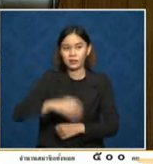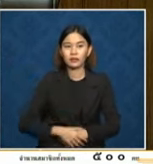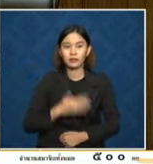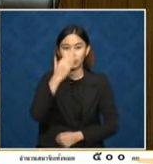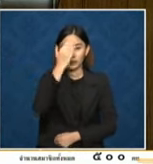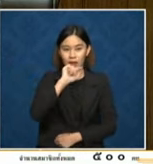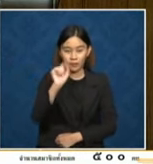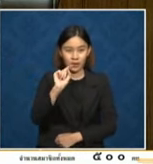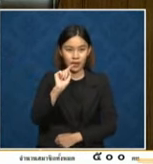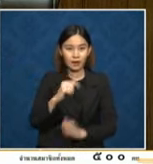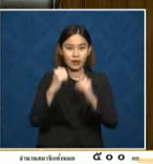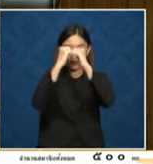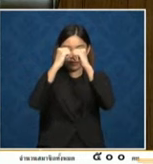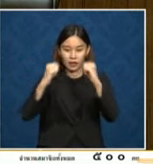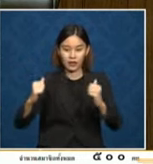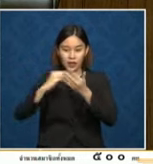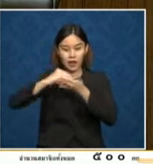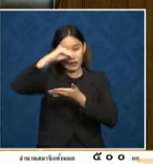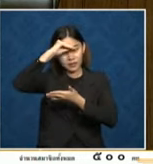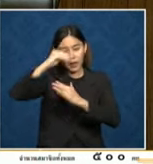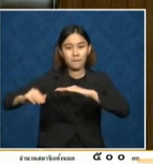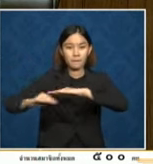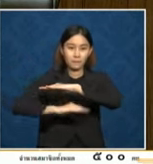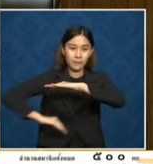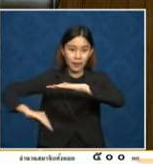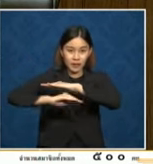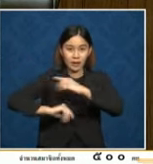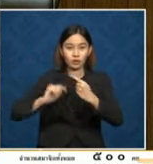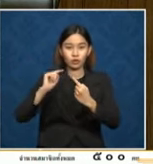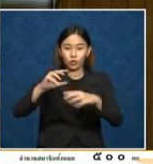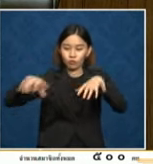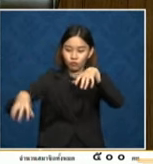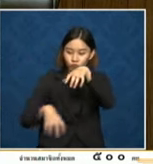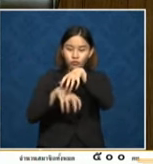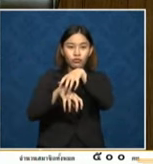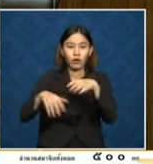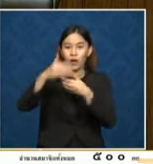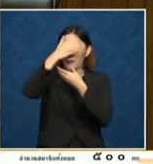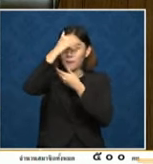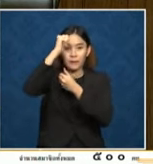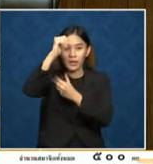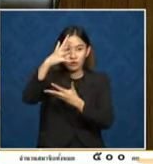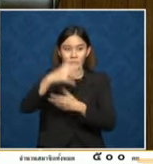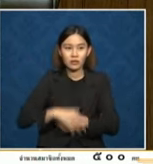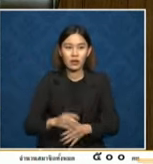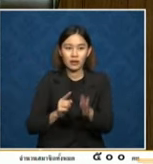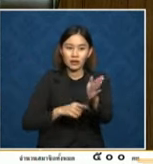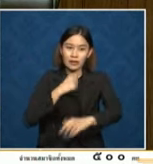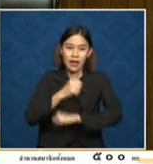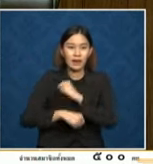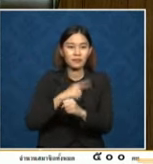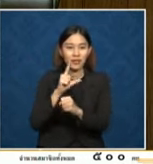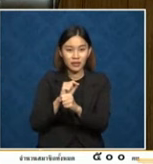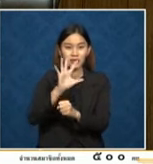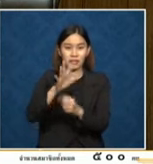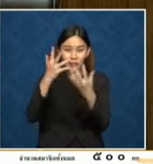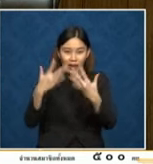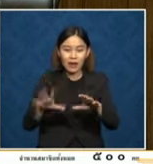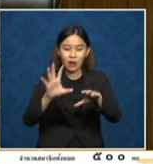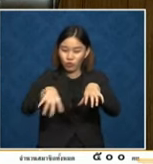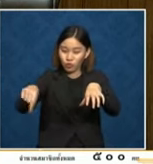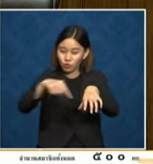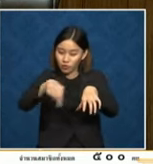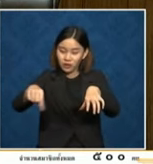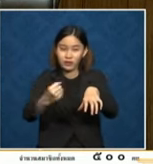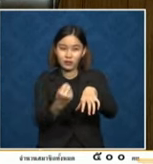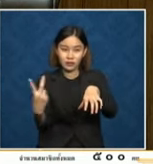าสำนักงานการศึกษาขั้นพื้นฐานซึ่งอยู่ในกำกับของท่านไม่สนใจด้วย25ปีมาแล้วนะครับทั้งสองที่เพ